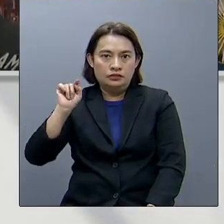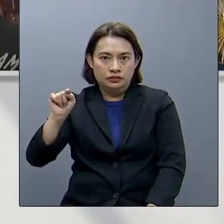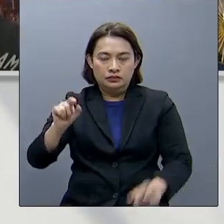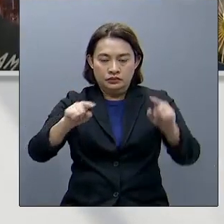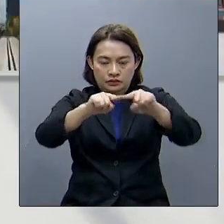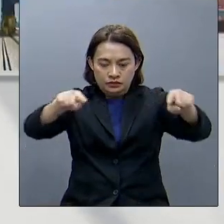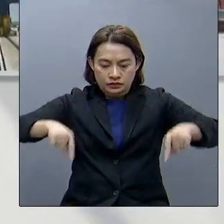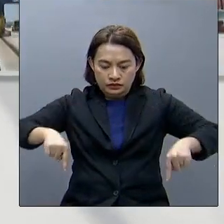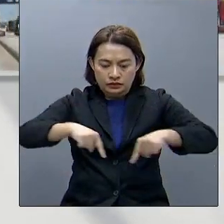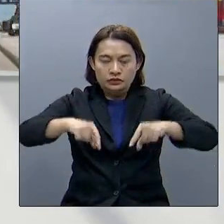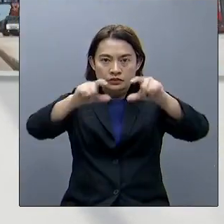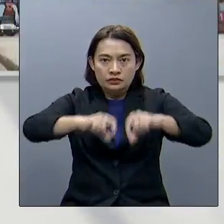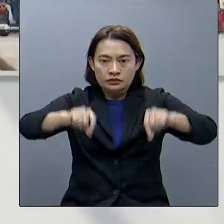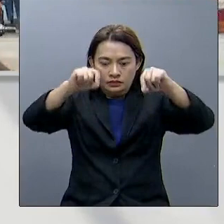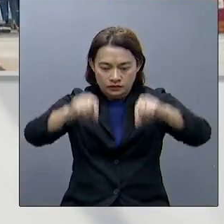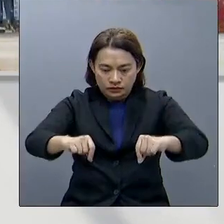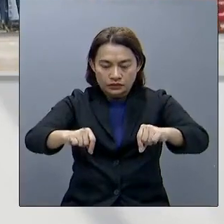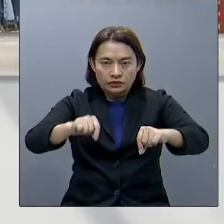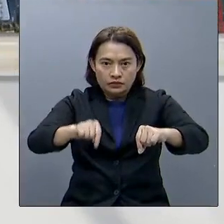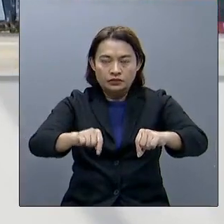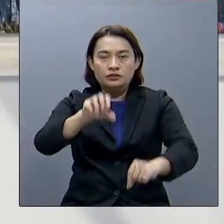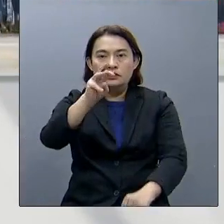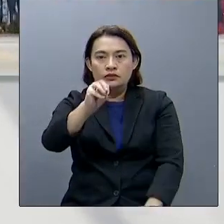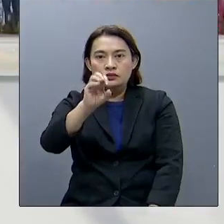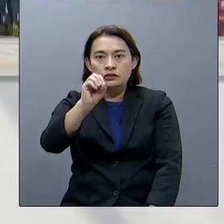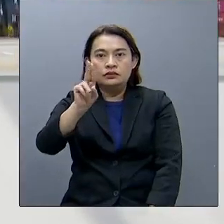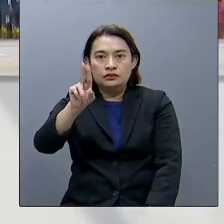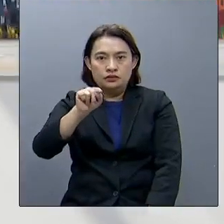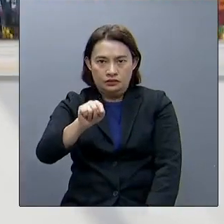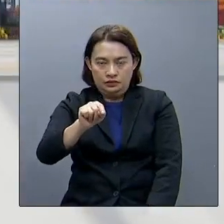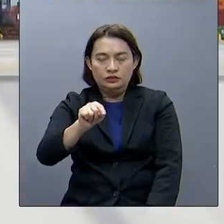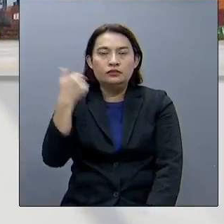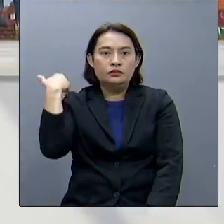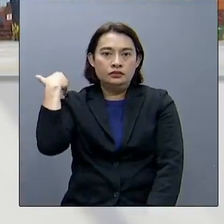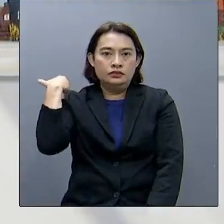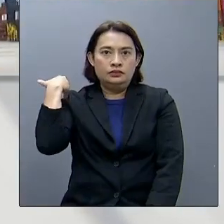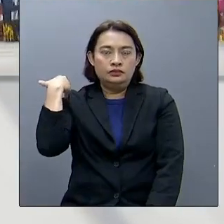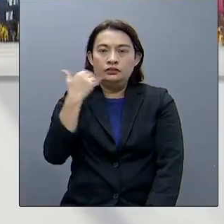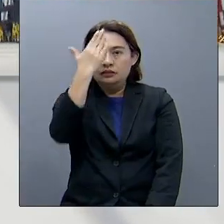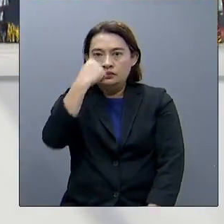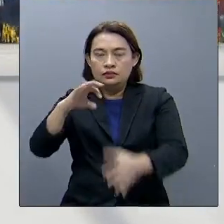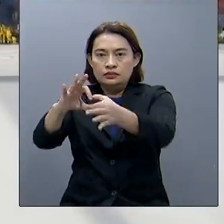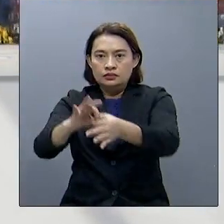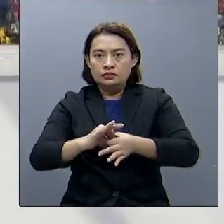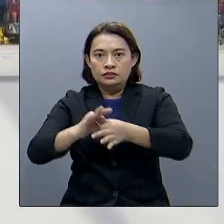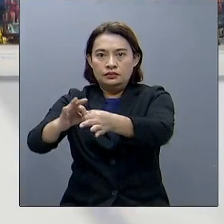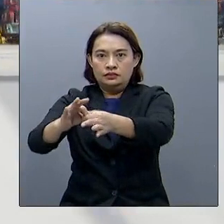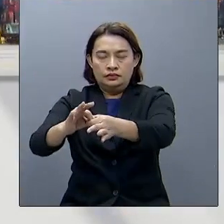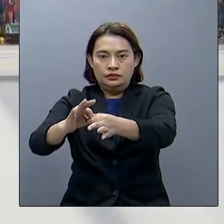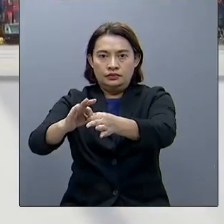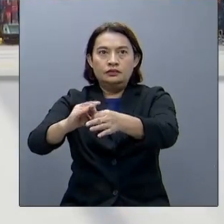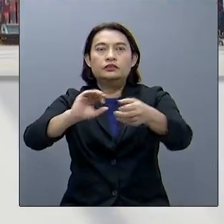ความร่วมมือร่วมกันหรือว่า MOU ในเวที Thailand ChinaInvestment Forum ค่ะเพื่อเชื่อมความสัมพันธ์แล้วก็ส่งเสริมการค้า